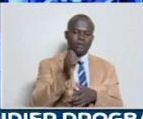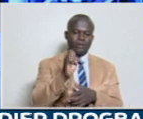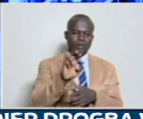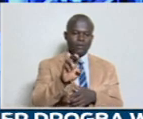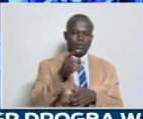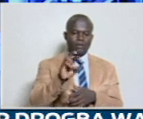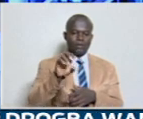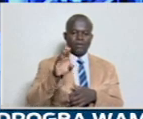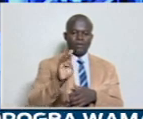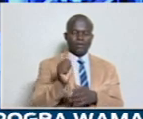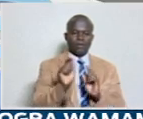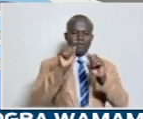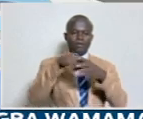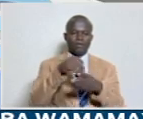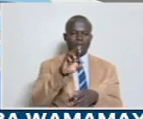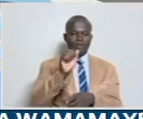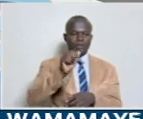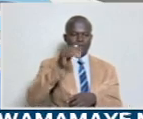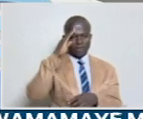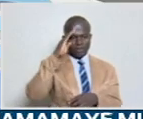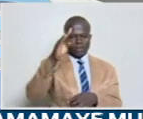hari Faraji Nitegeka. Faraji Nitegeka